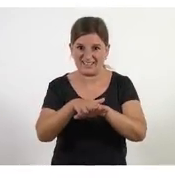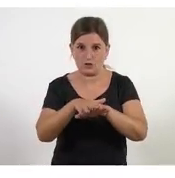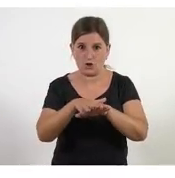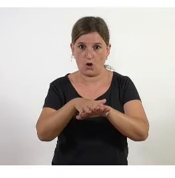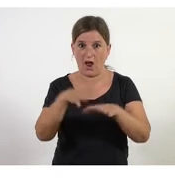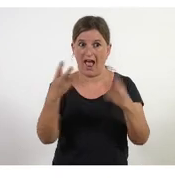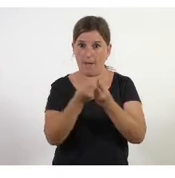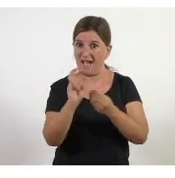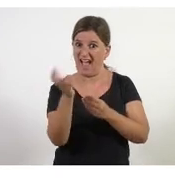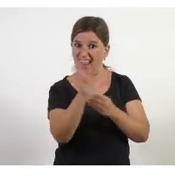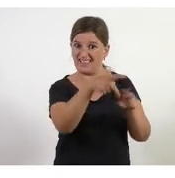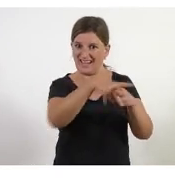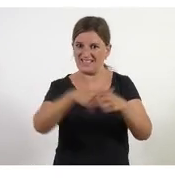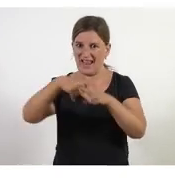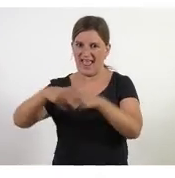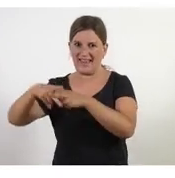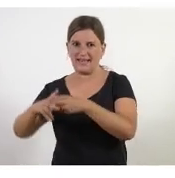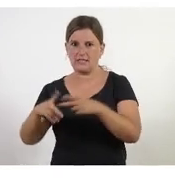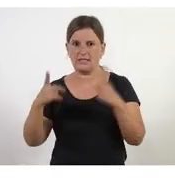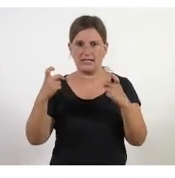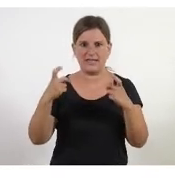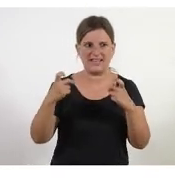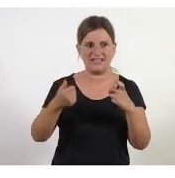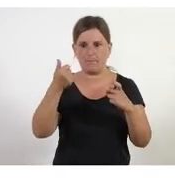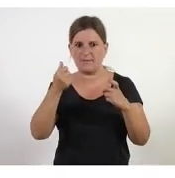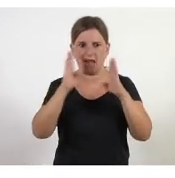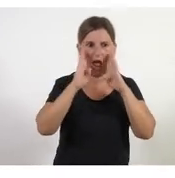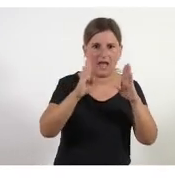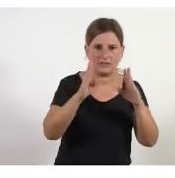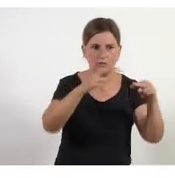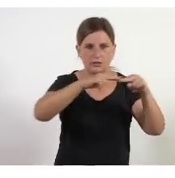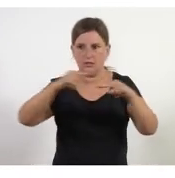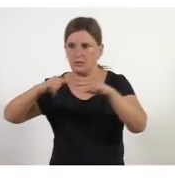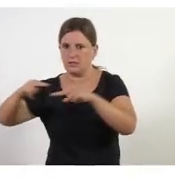amb les altres requereixen d'un nivell d'atenció i de dedicació